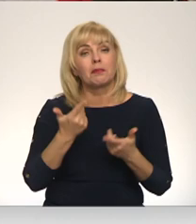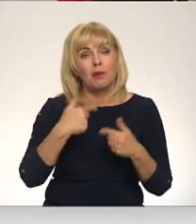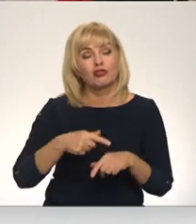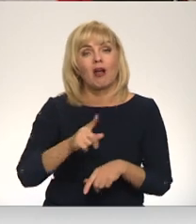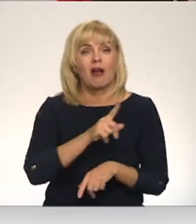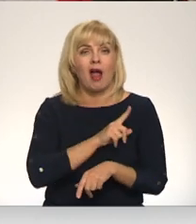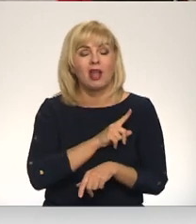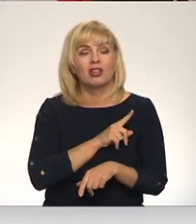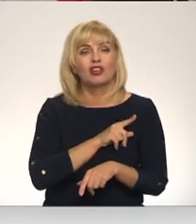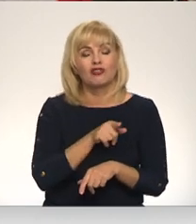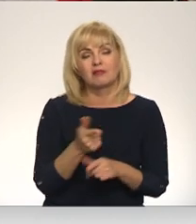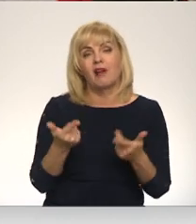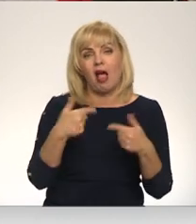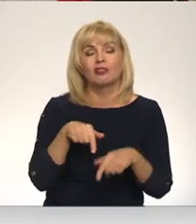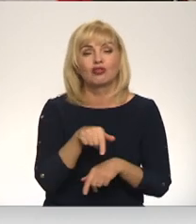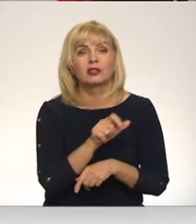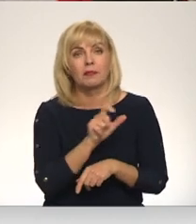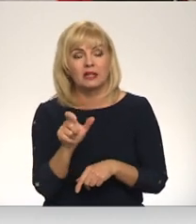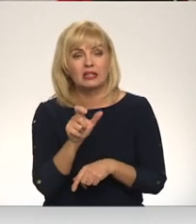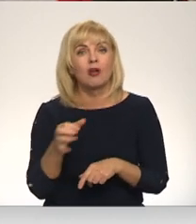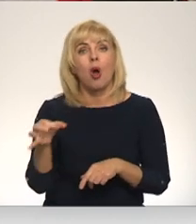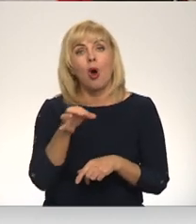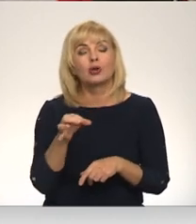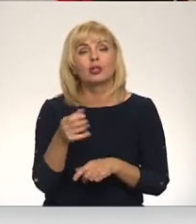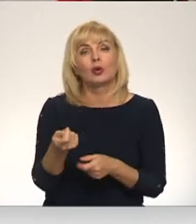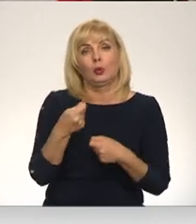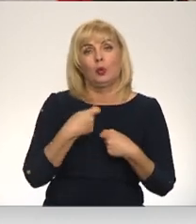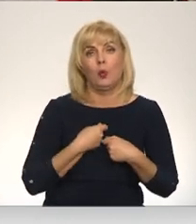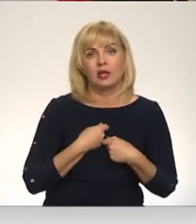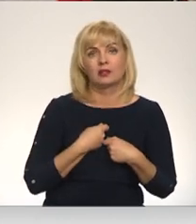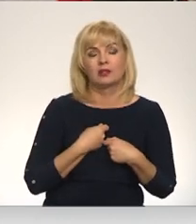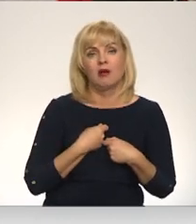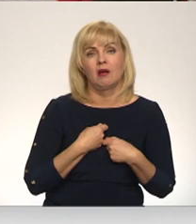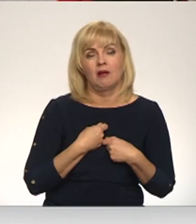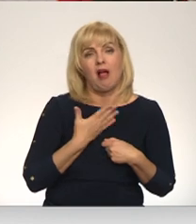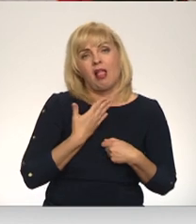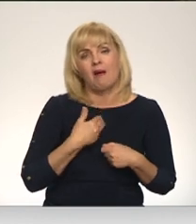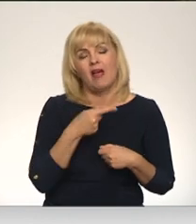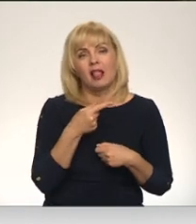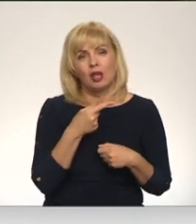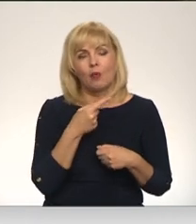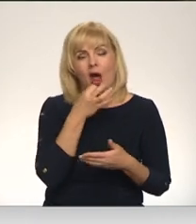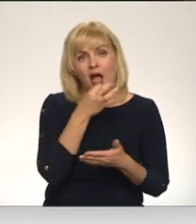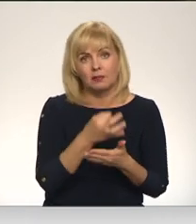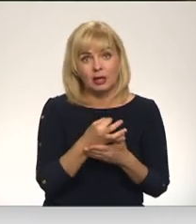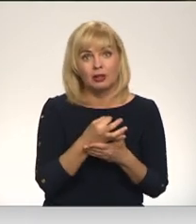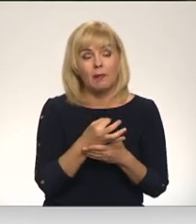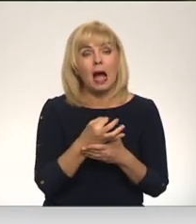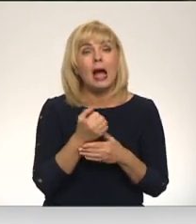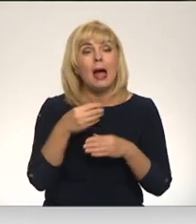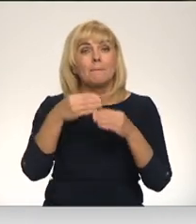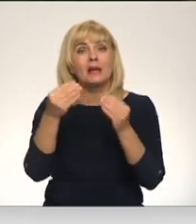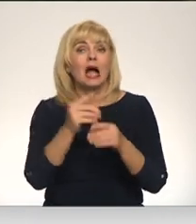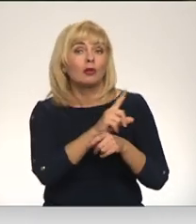brīdī mums šīs organizācijas dos labvēlīgu teiksim, to atbildi. Piemineklis